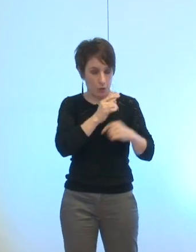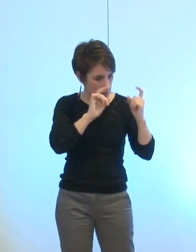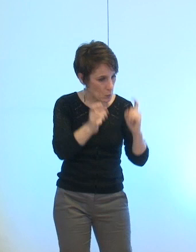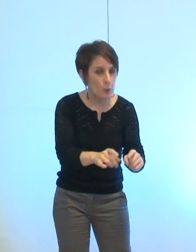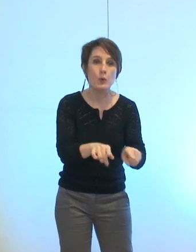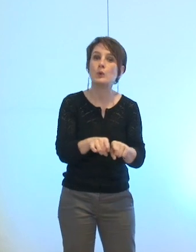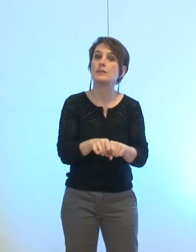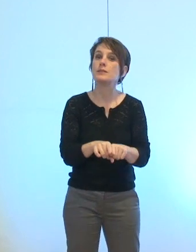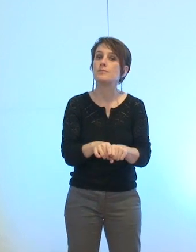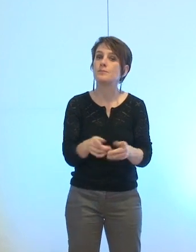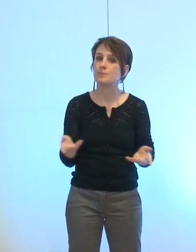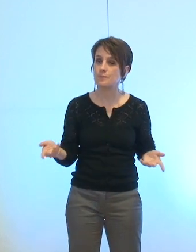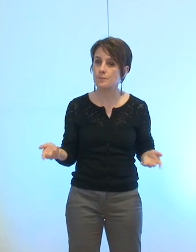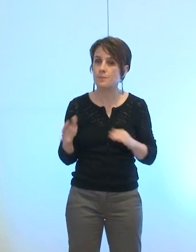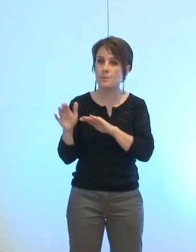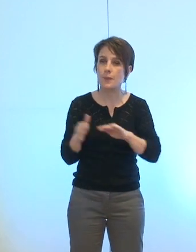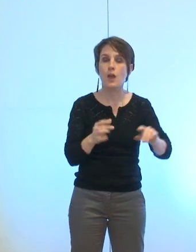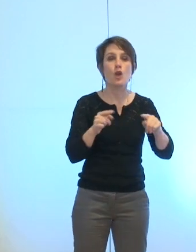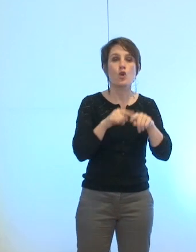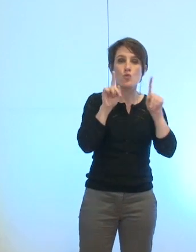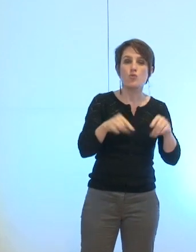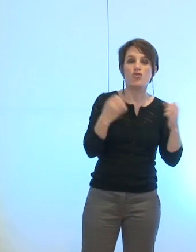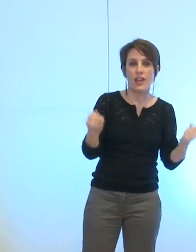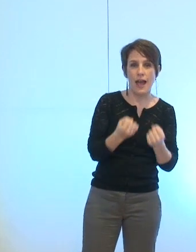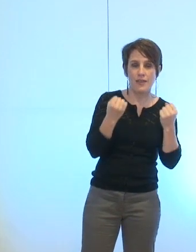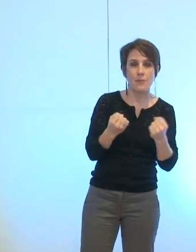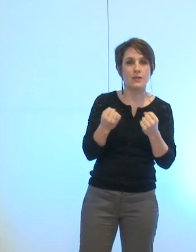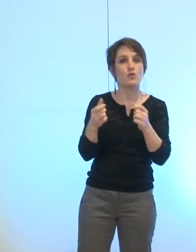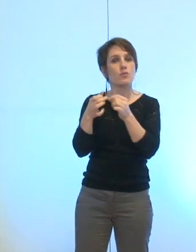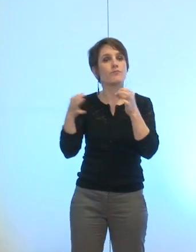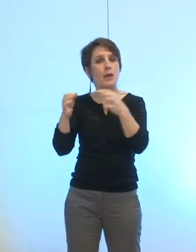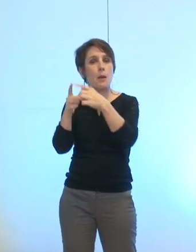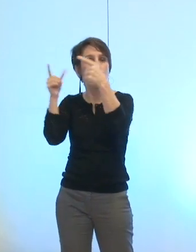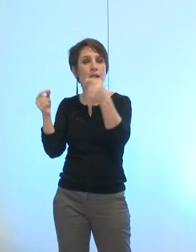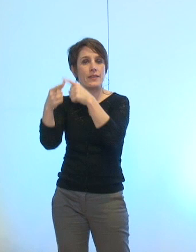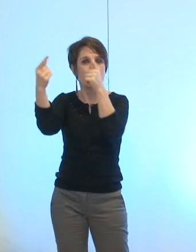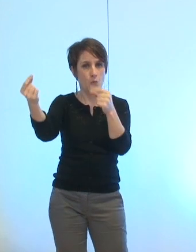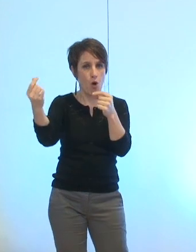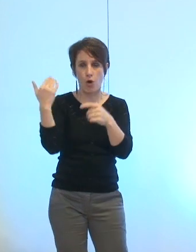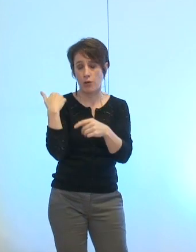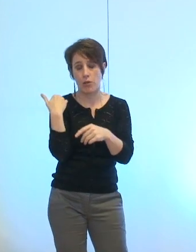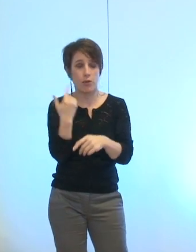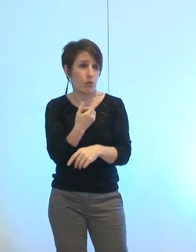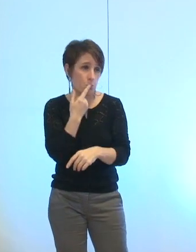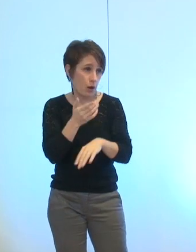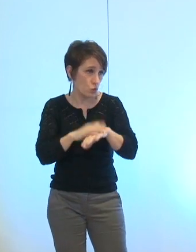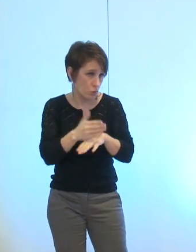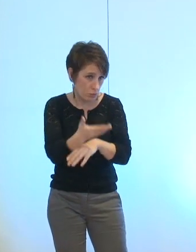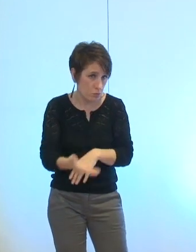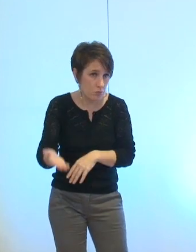baisse sur le le budget animation et le Palais des Sports qui a aussi été évoqué notamment sur